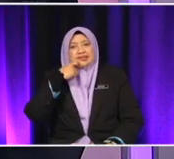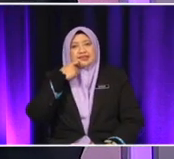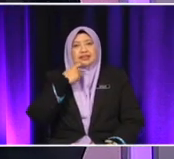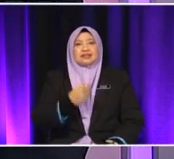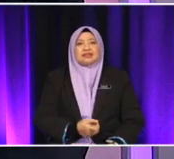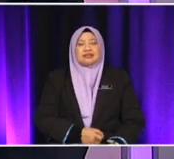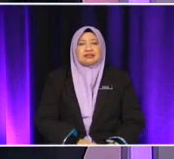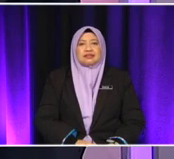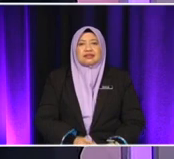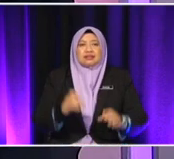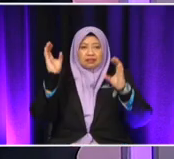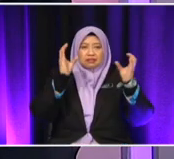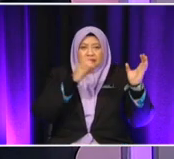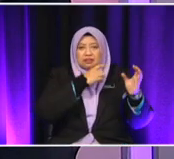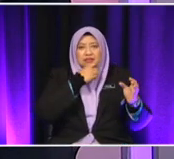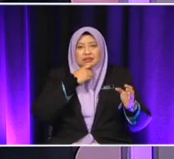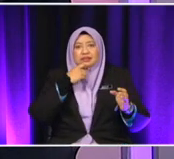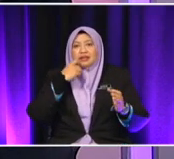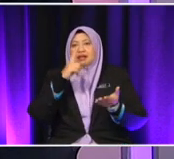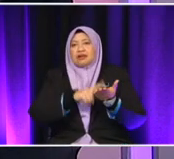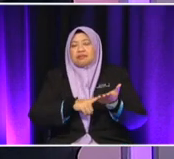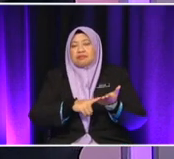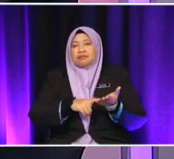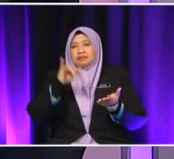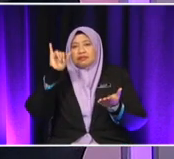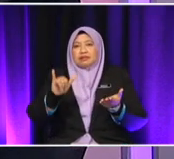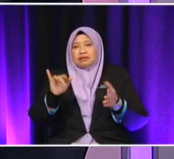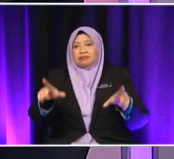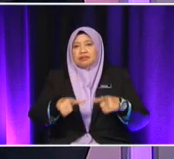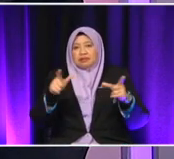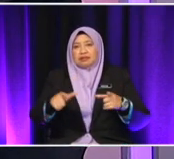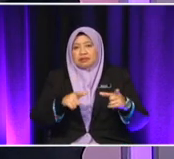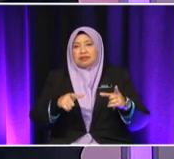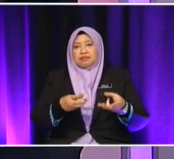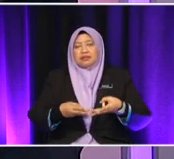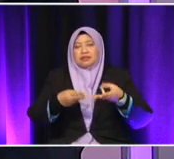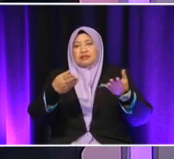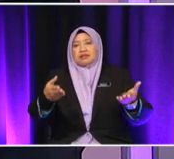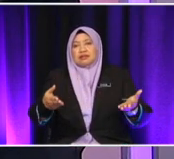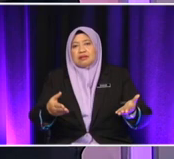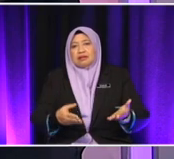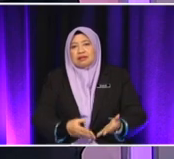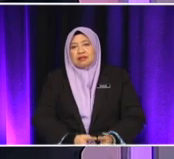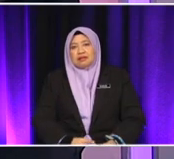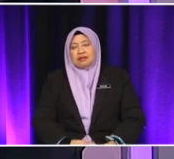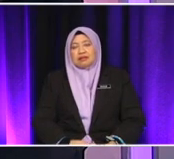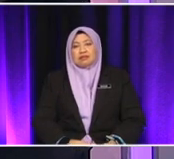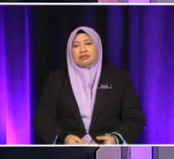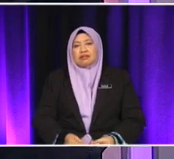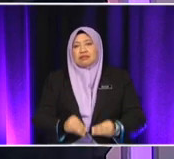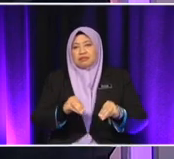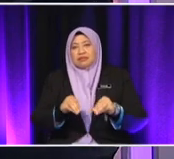bila keadaan cuaca yang kering kontan apa yang berlaku kepada penawaran terutamanya berkaitan dengan barang-barang